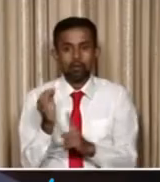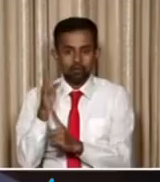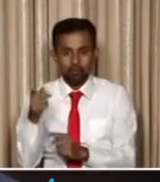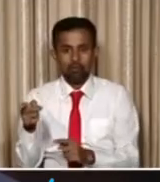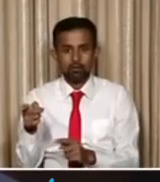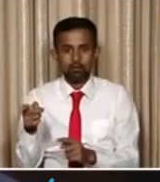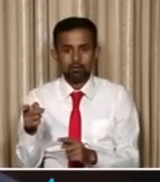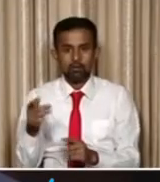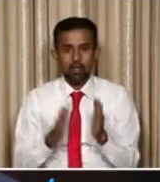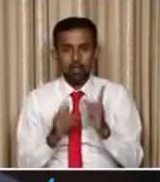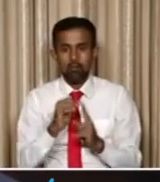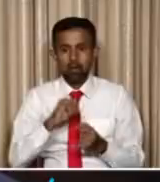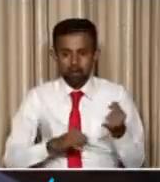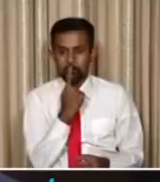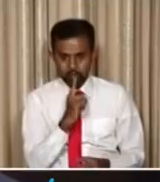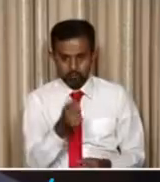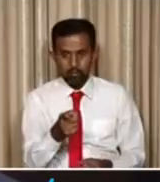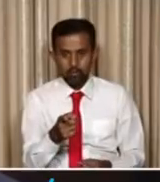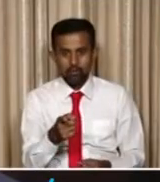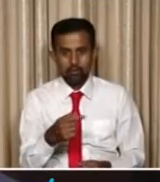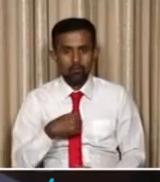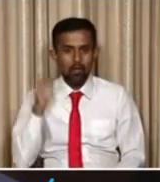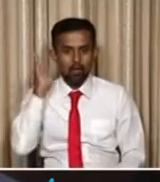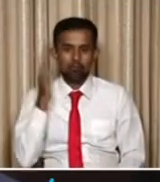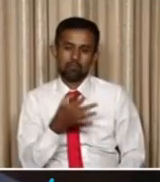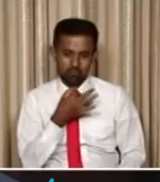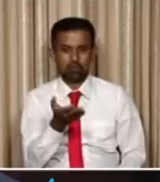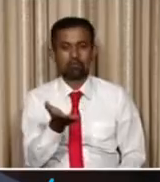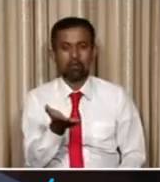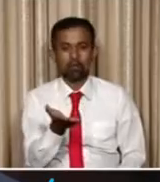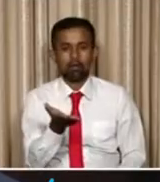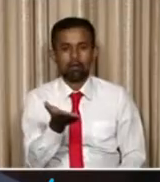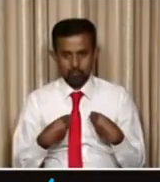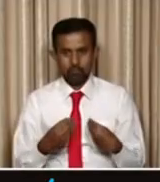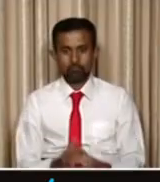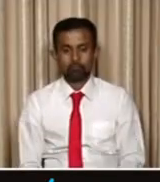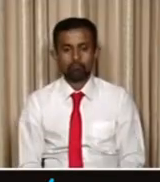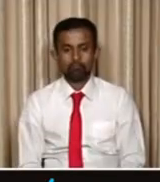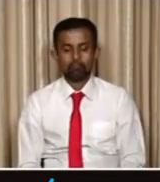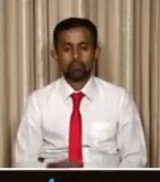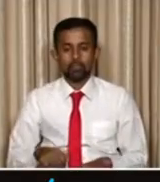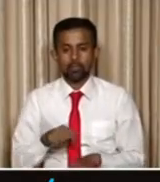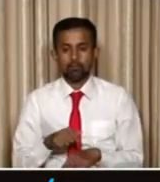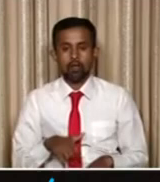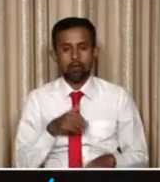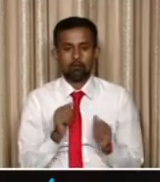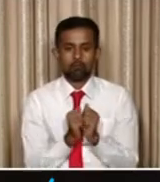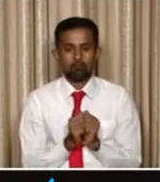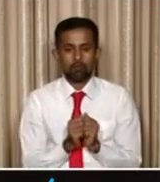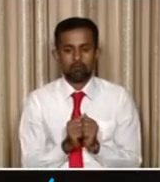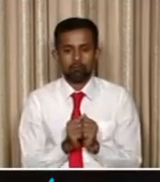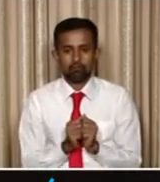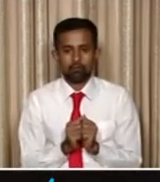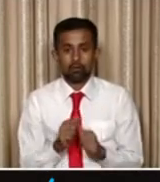චෙයාර්මන්ටද? එහෙම නැත්නම් අමාත්‍යංශ ලේකම්ටද මෙහෙම කරේ? මං අහන්නේ මොන විහිළුවක්ද ගරු කතා නායකතුමනි? කරුණාකරලා උත්තරයක් දෙන්න. මේ වෙලාවේ මූලික කටයුතු කරන අවස්ථාව.